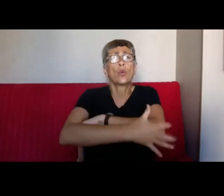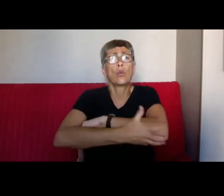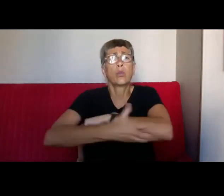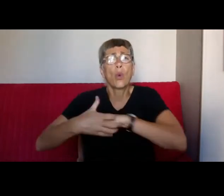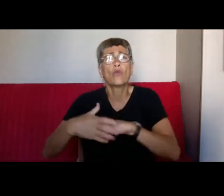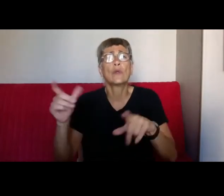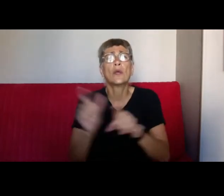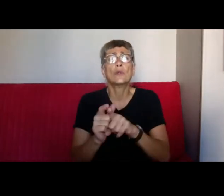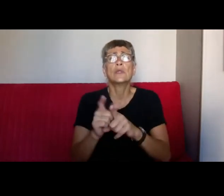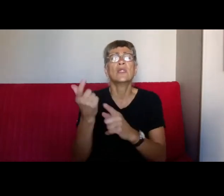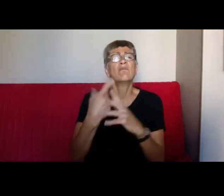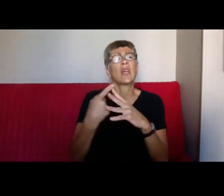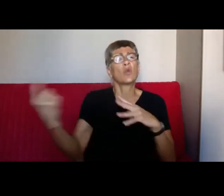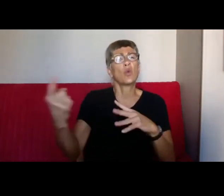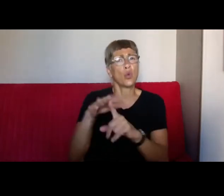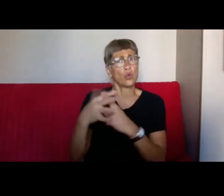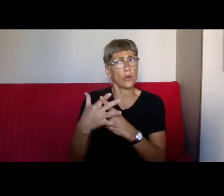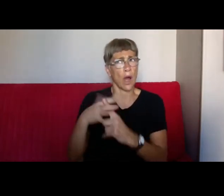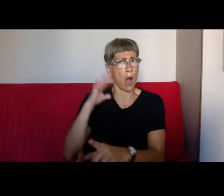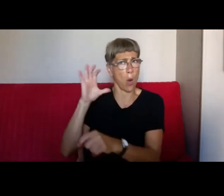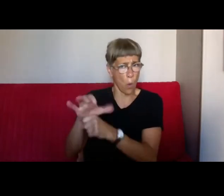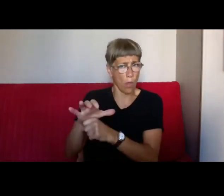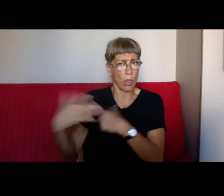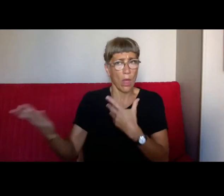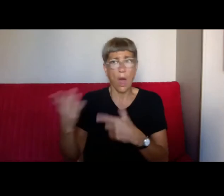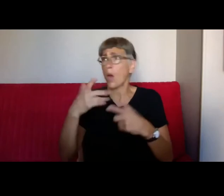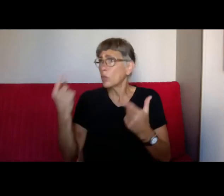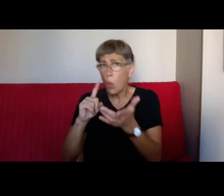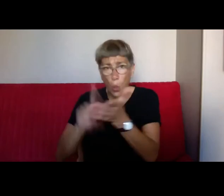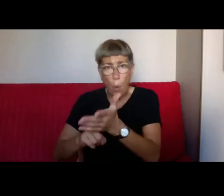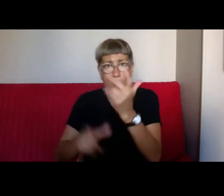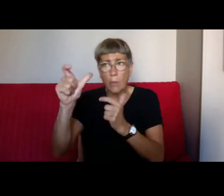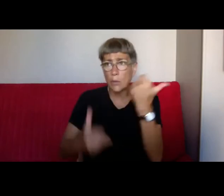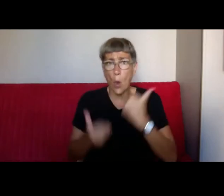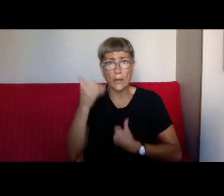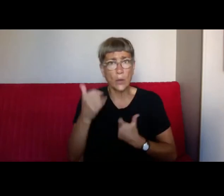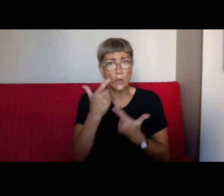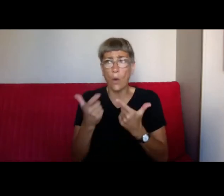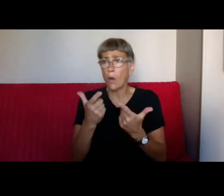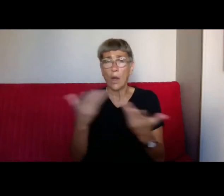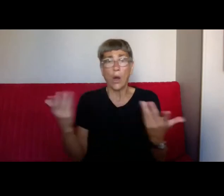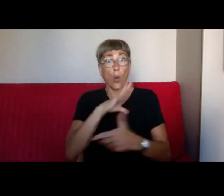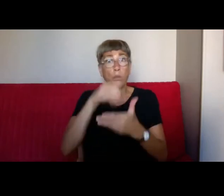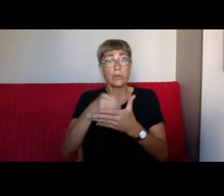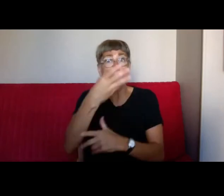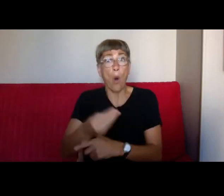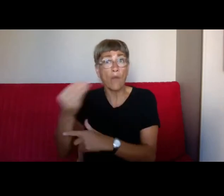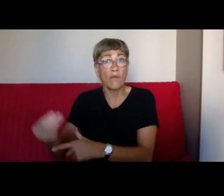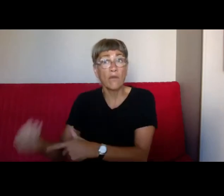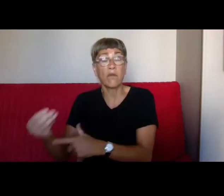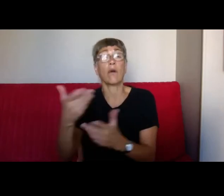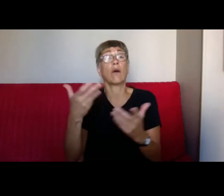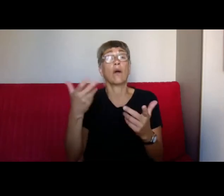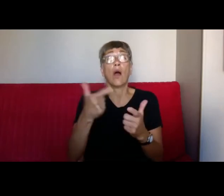sociale, mainstreaming des droits des personnes en situation de handicap, et notamment les enfants, dans les décisions de la Commission, doubler le travail